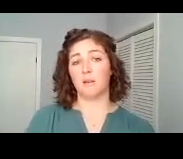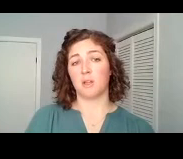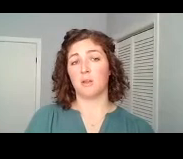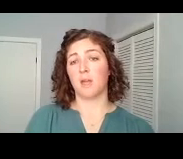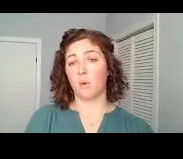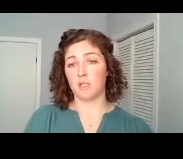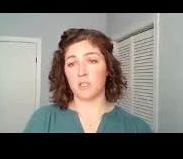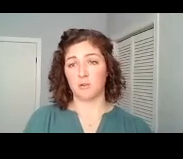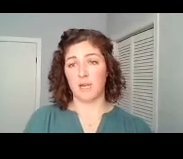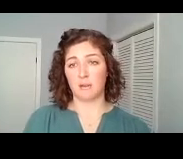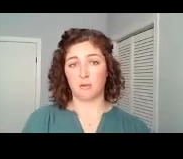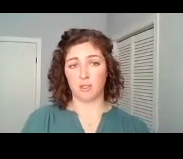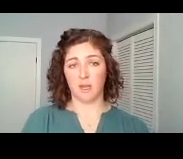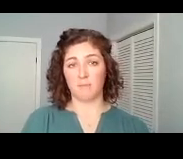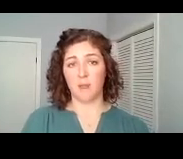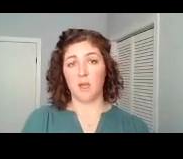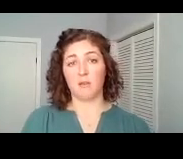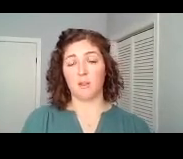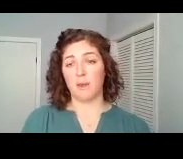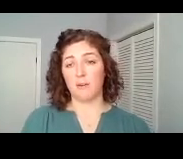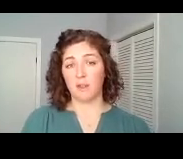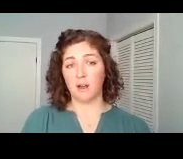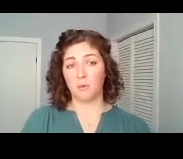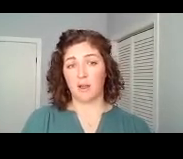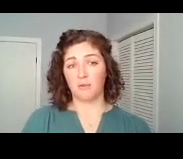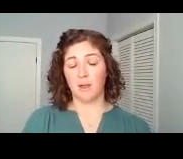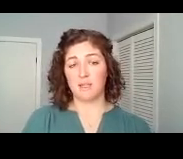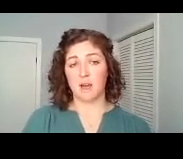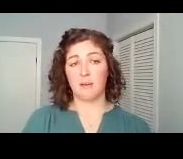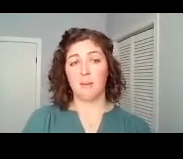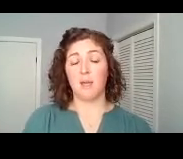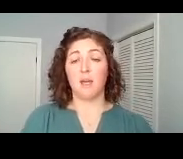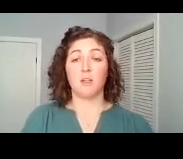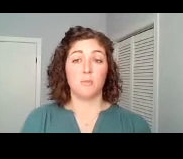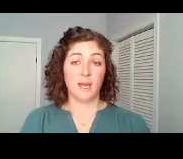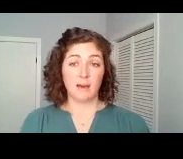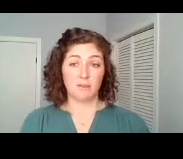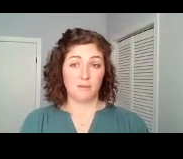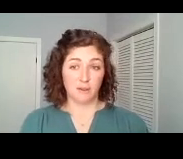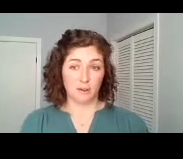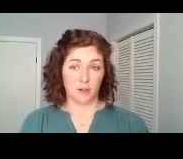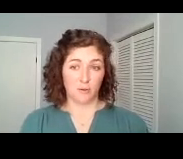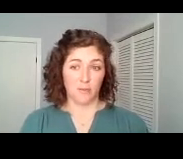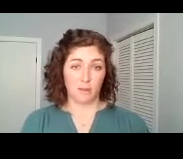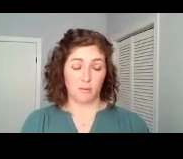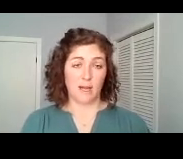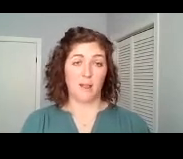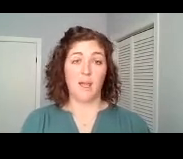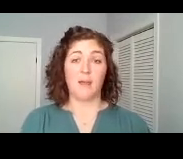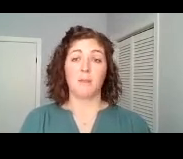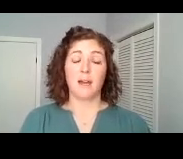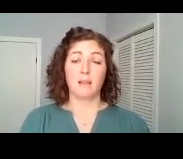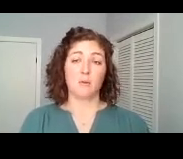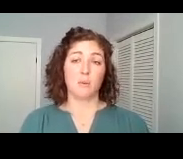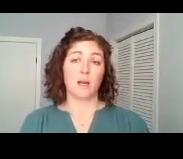Alors, les effets secondaires vont disparaître ou se dissiper après 1 à 2 jours. Vous allez peut-être vous